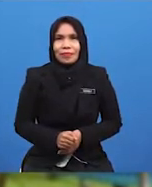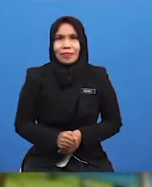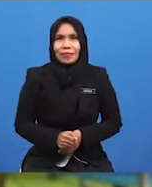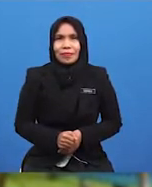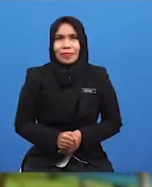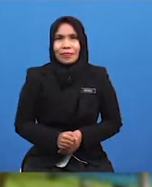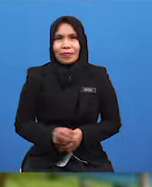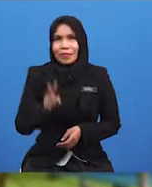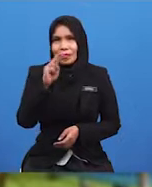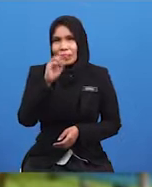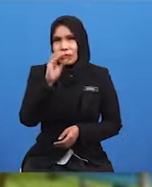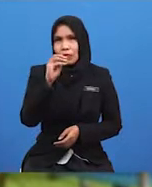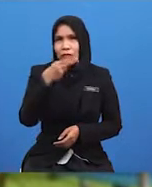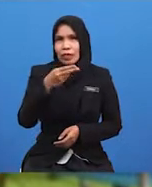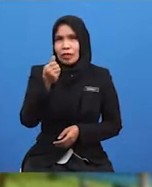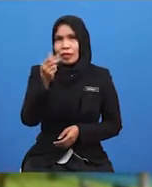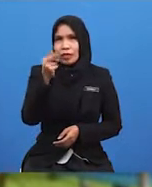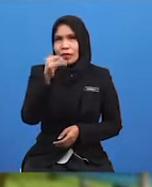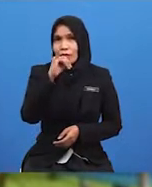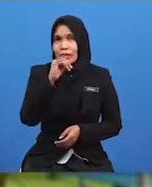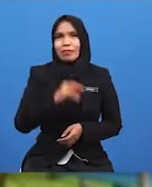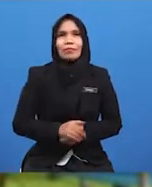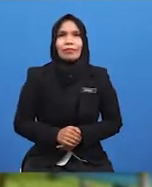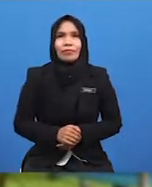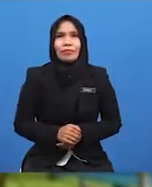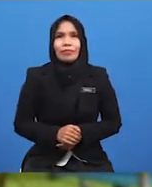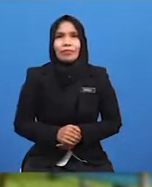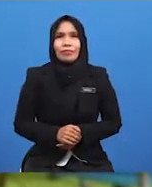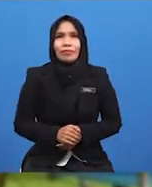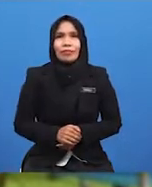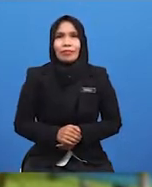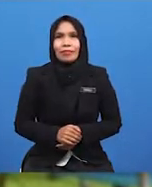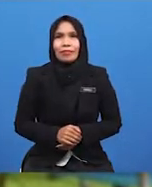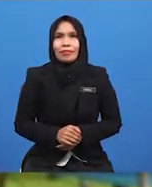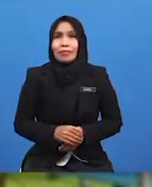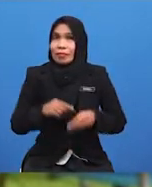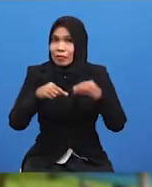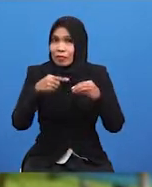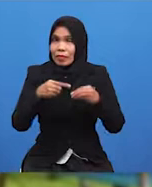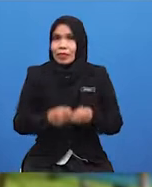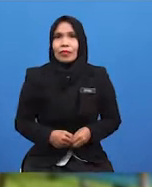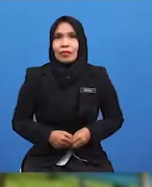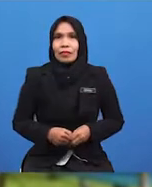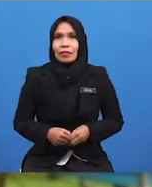rohani membawa arti pendidikan yang berkaitan dengan jiwa